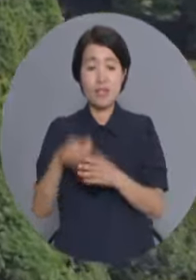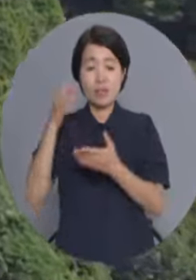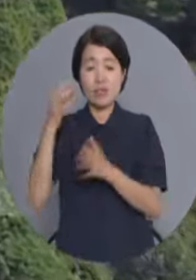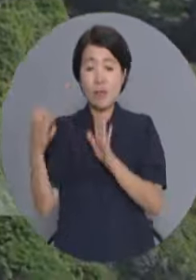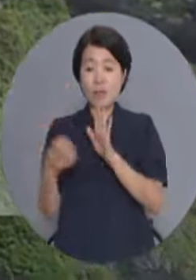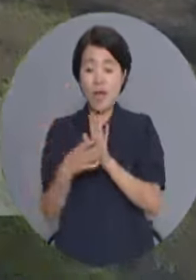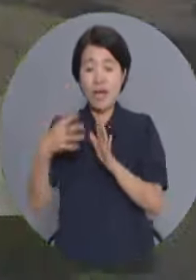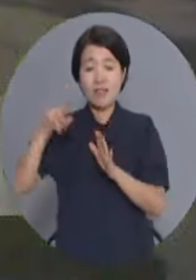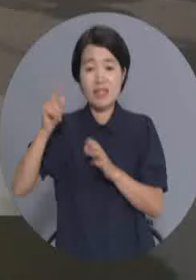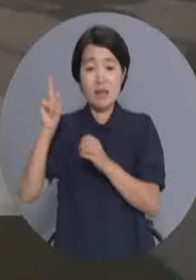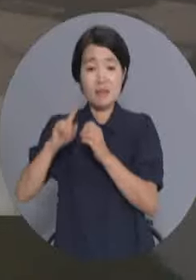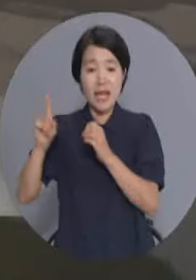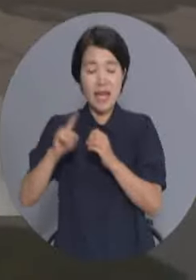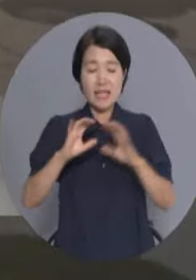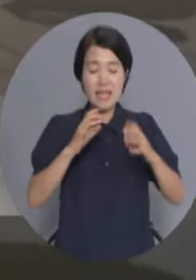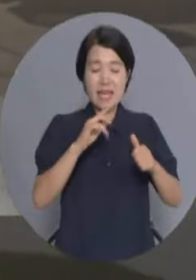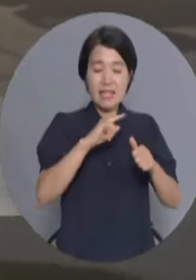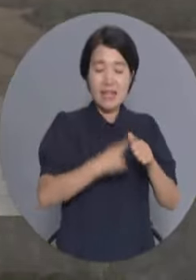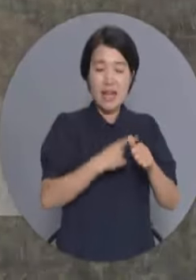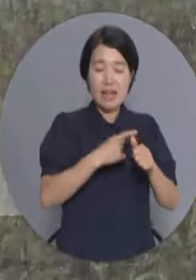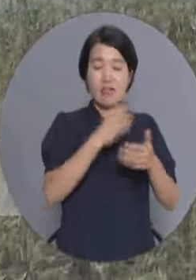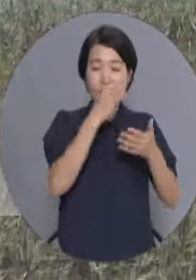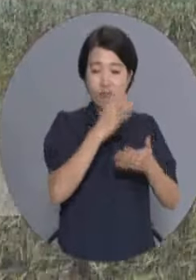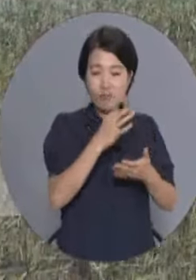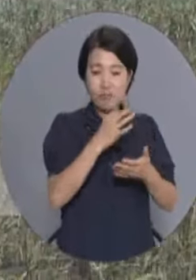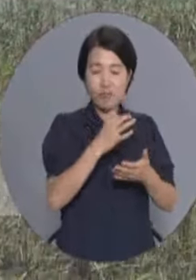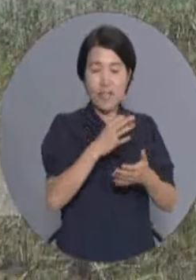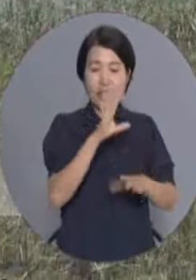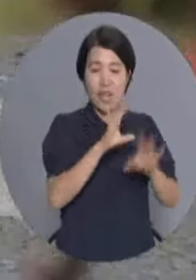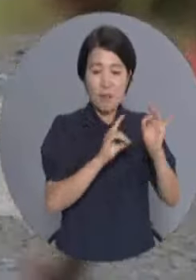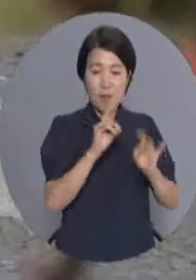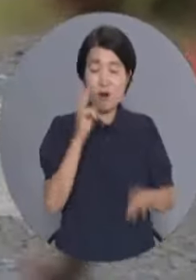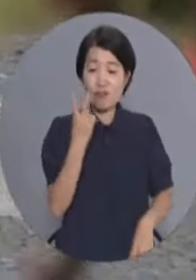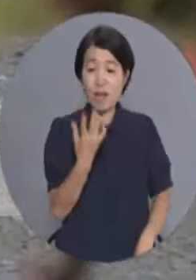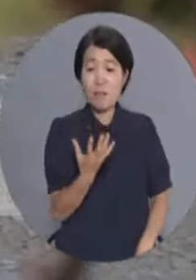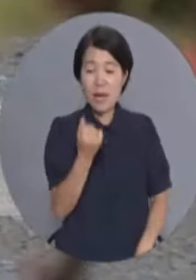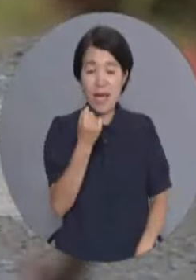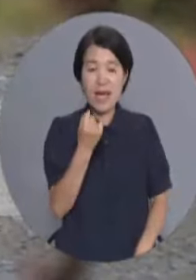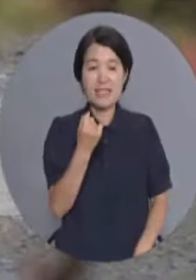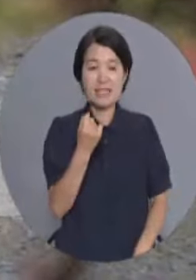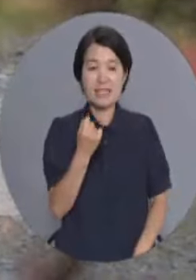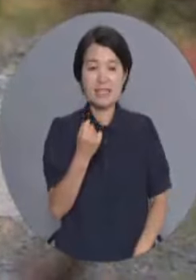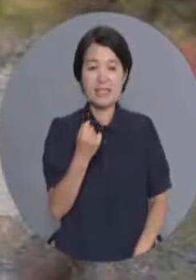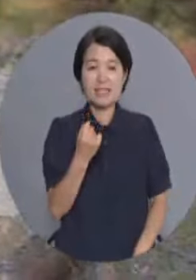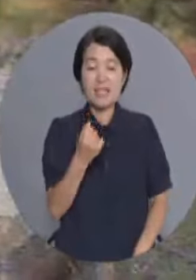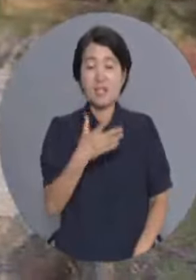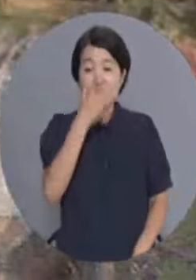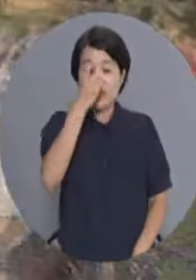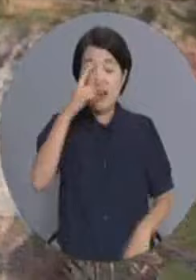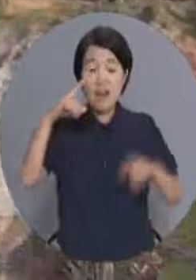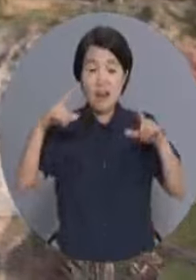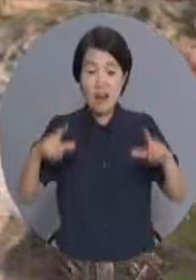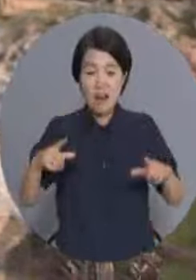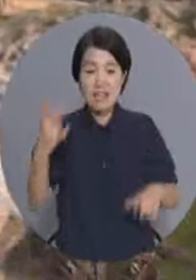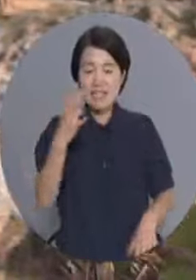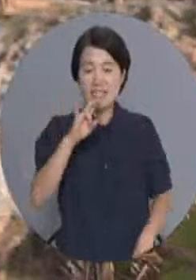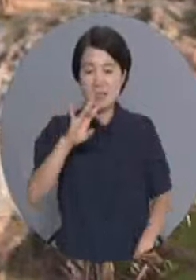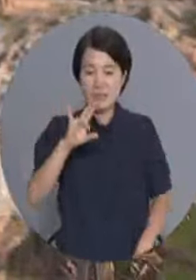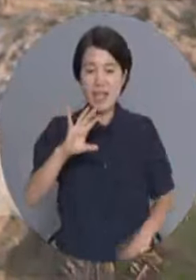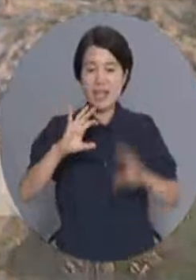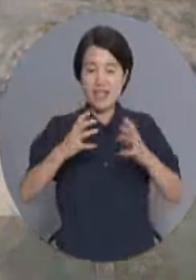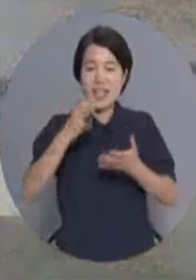세계문화유산 서남사와 세계자연유산 순천 갯벌을 동시에 보유한 세계유산도시 순천에서